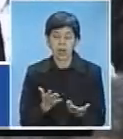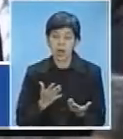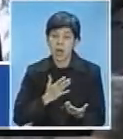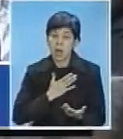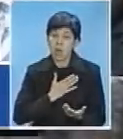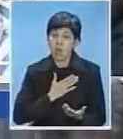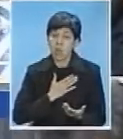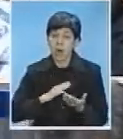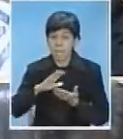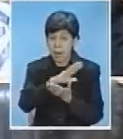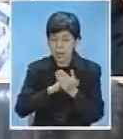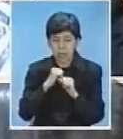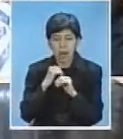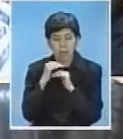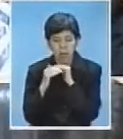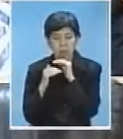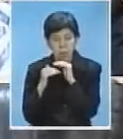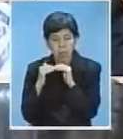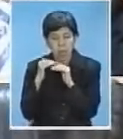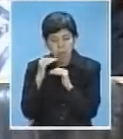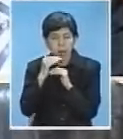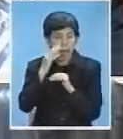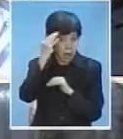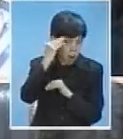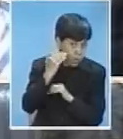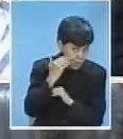ฐานะประเทศกำลังพัฒนาใกล้เคียงกัน